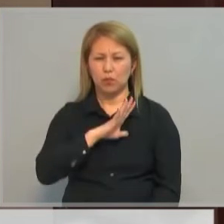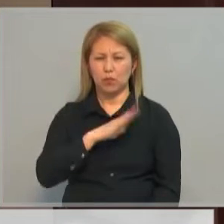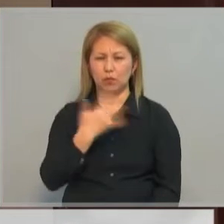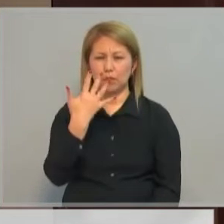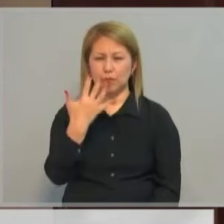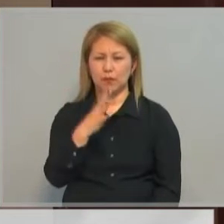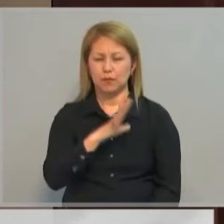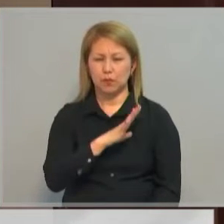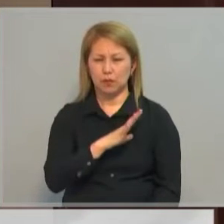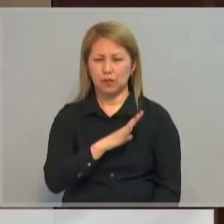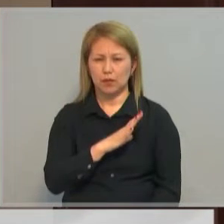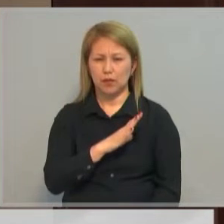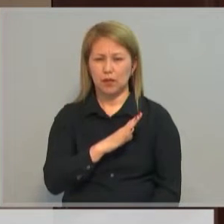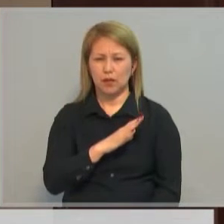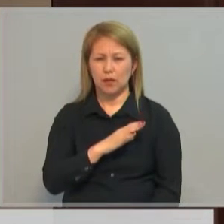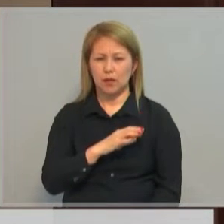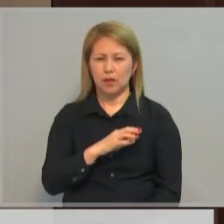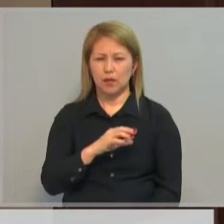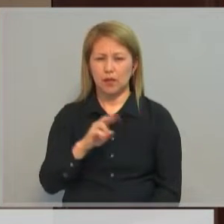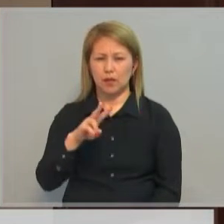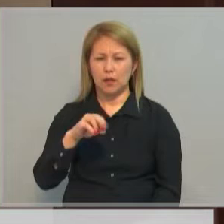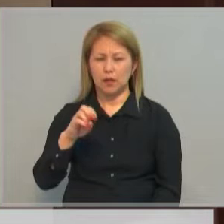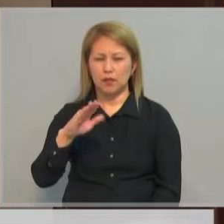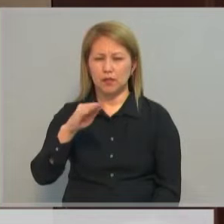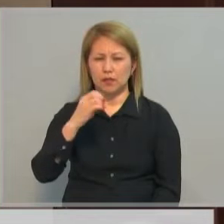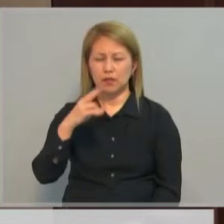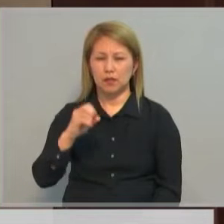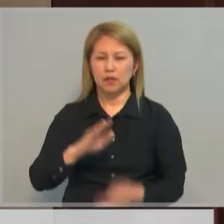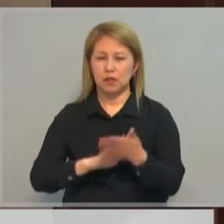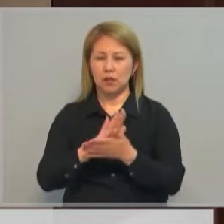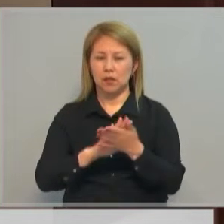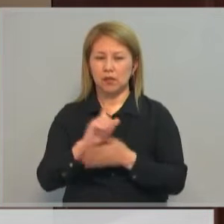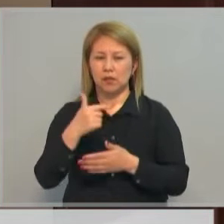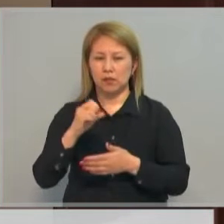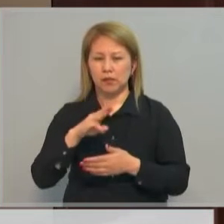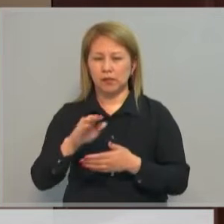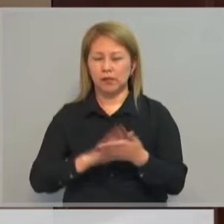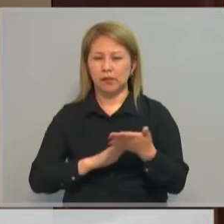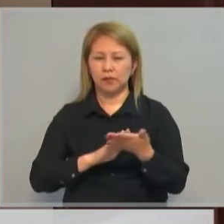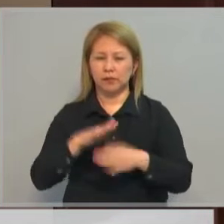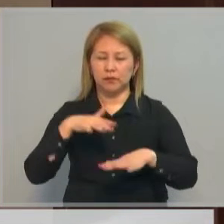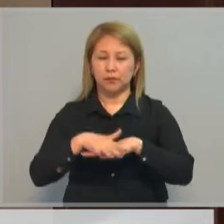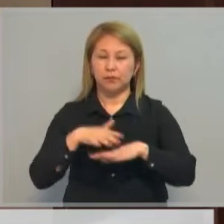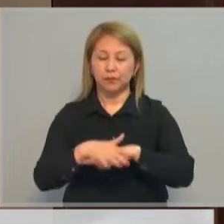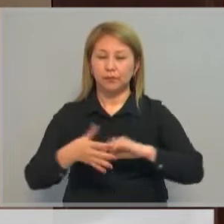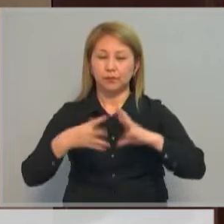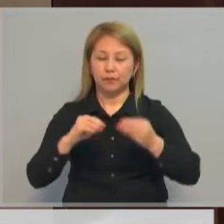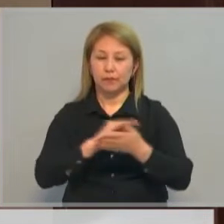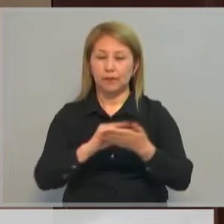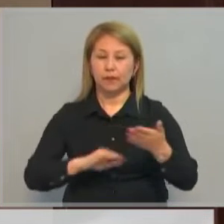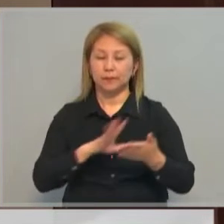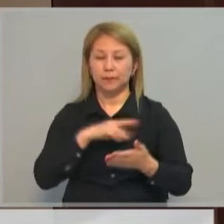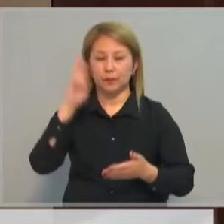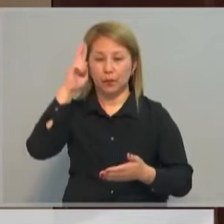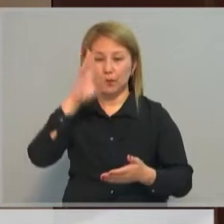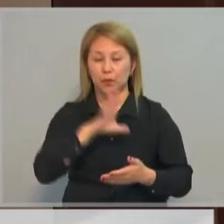одан кейін алдында Лениншіл жас газеті, Жас Алаш газетінде математикалық есептер шыққан, соны шығарып, енді оқуға